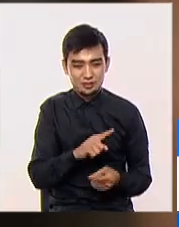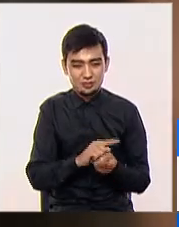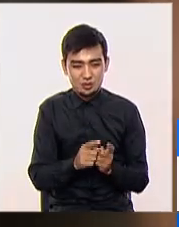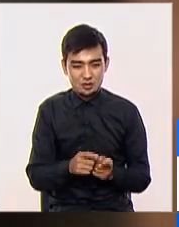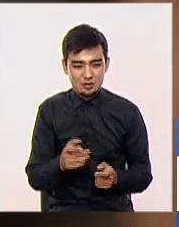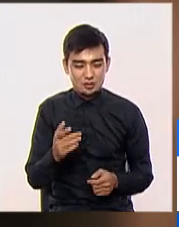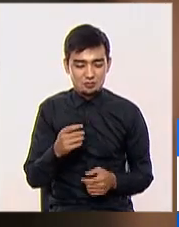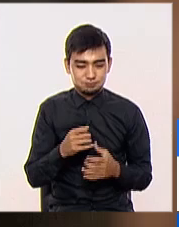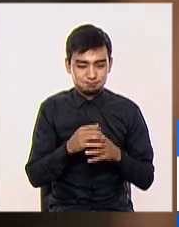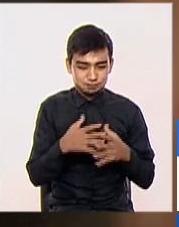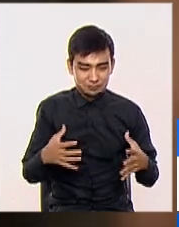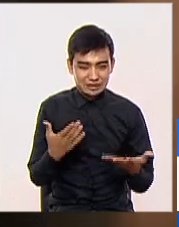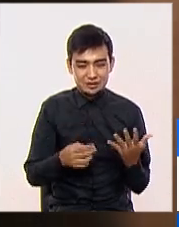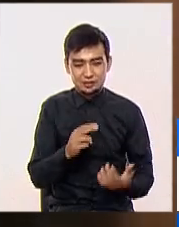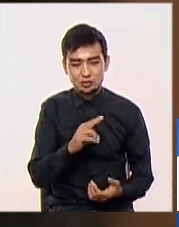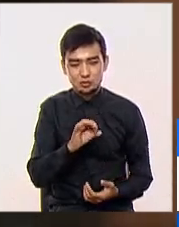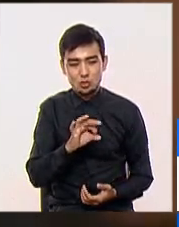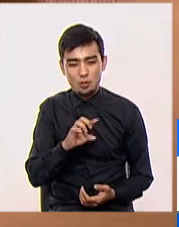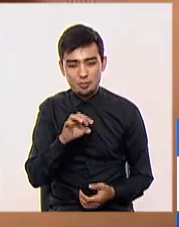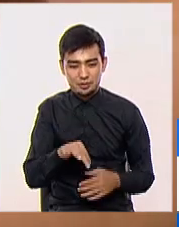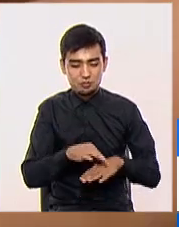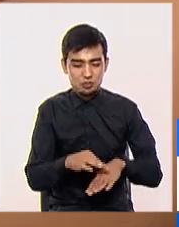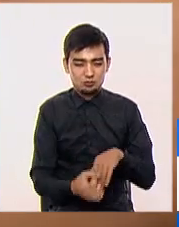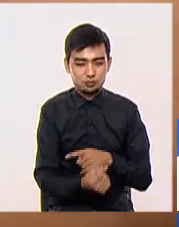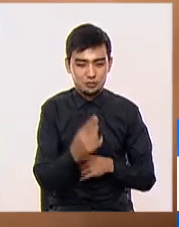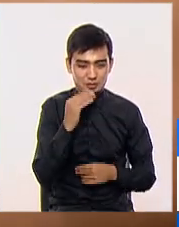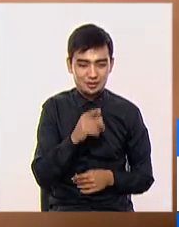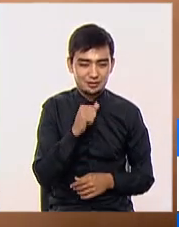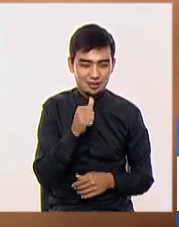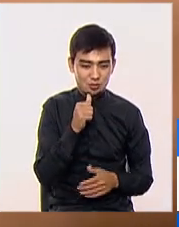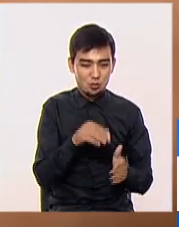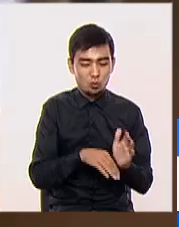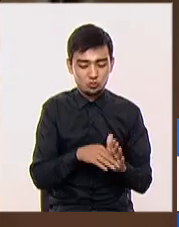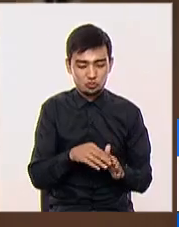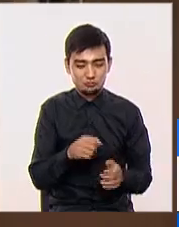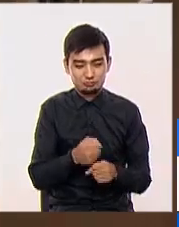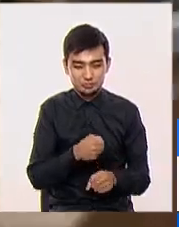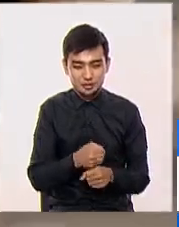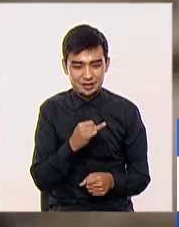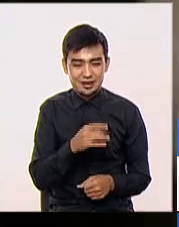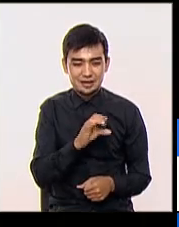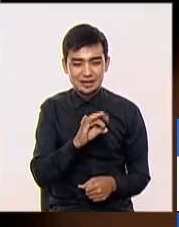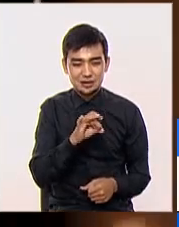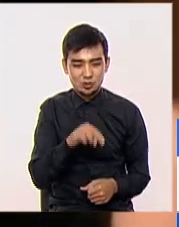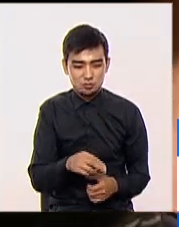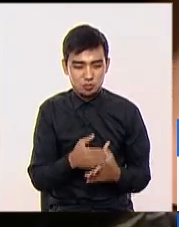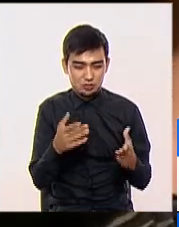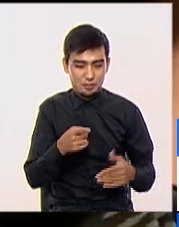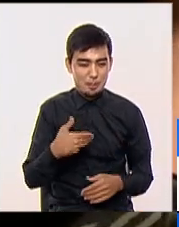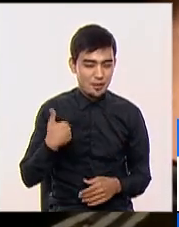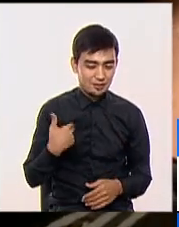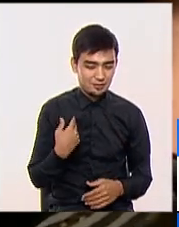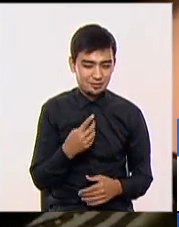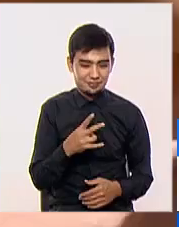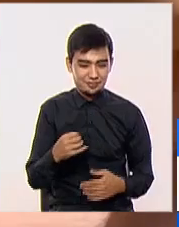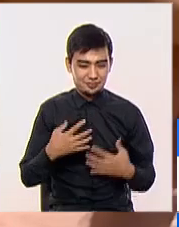не только к ожирению, но и к диабету. Диетолог говорит, лучше исключить сахар и ему подобный сироп вовсе. Это намного полезнее для